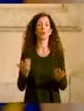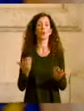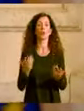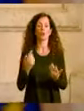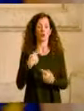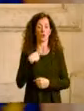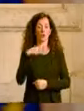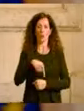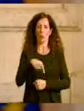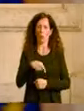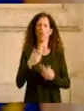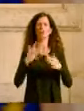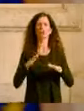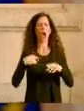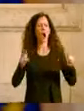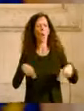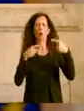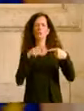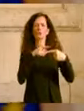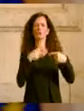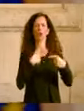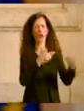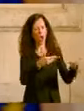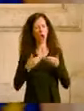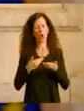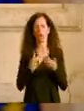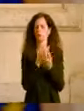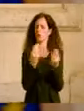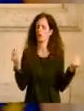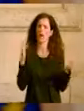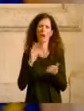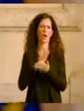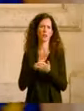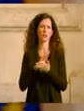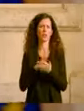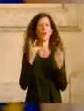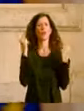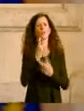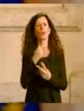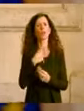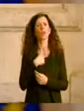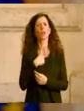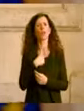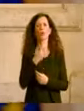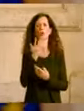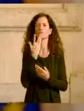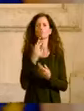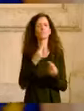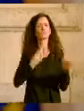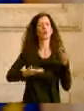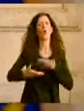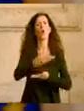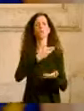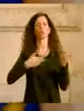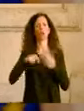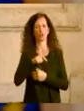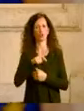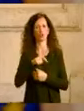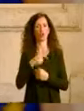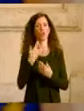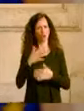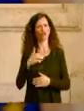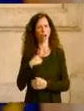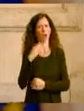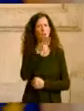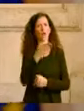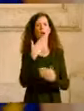accolti tante volte, credo con spirito di reale, sincera collaborazione. Sono andato molto spesso in Parlamento, mi avete